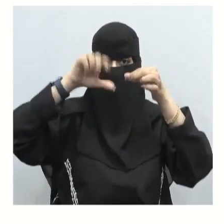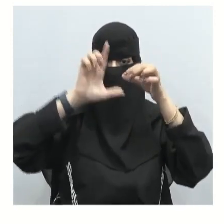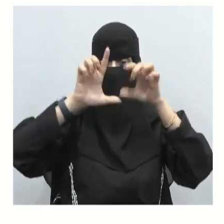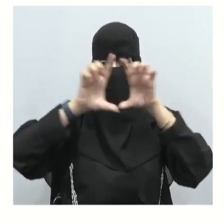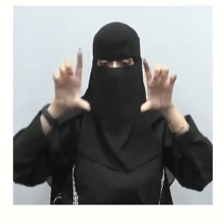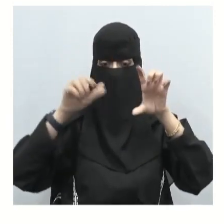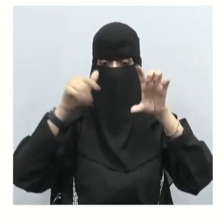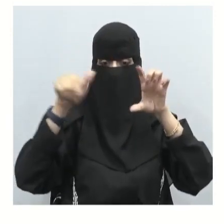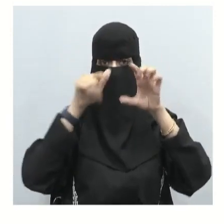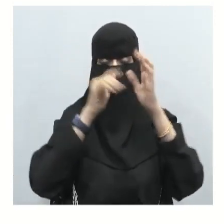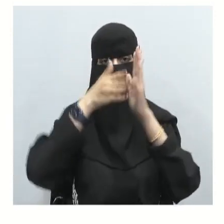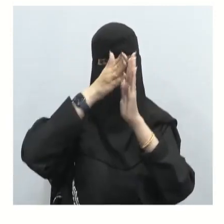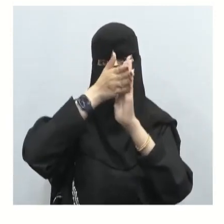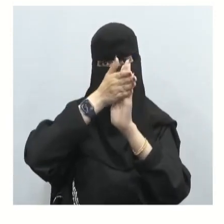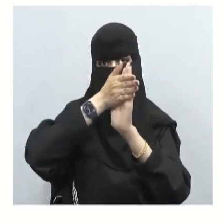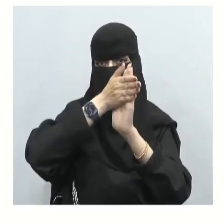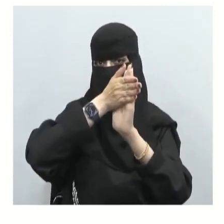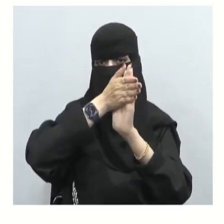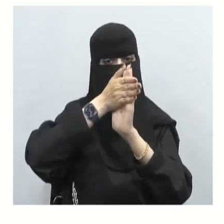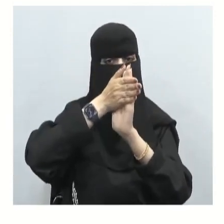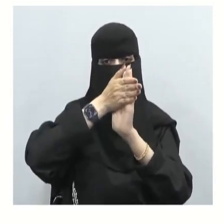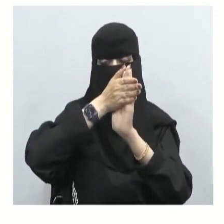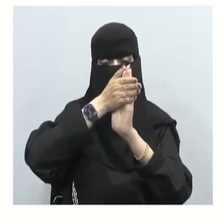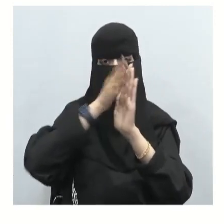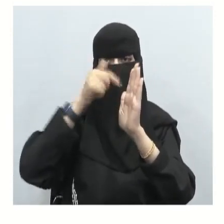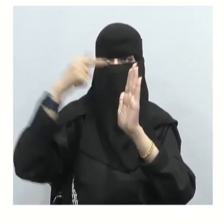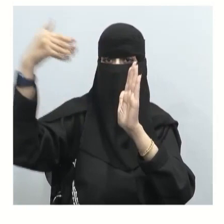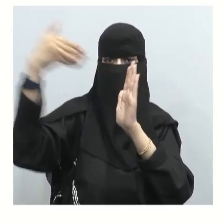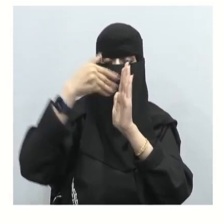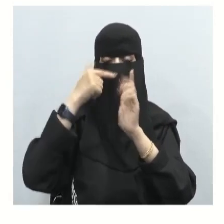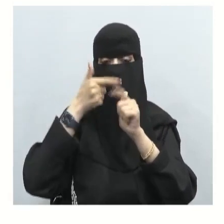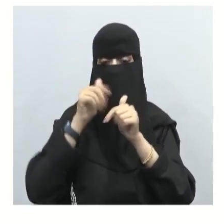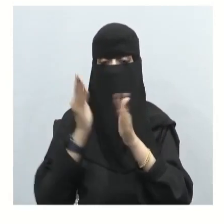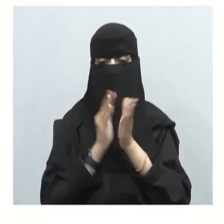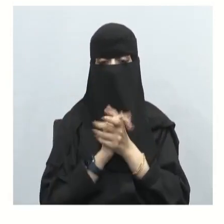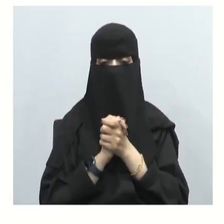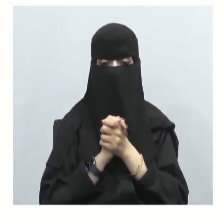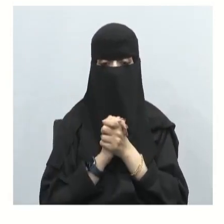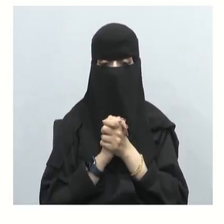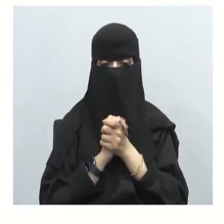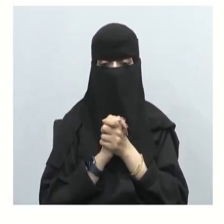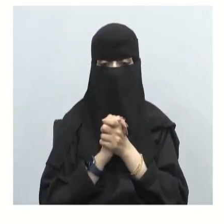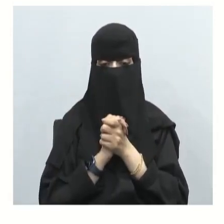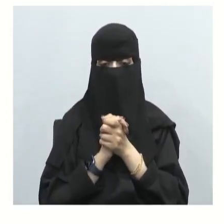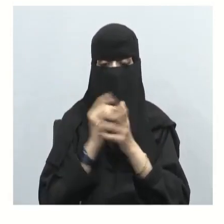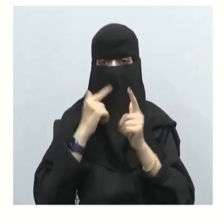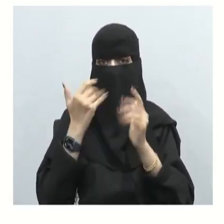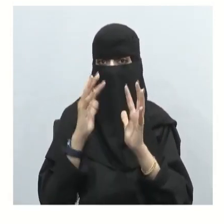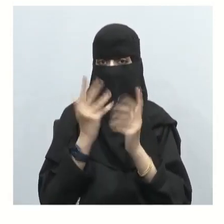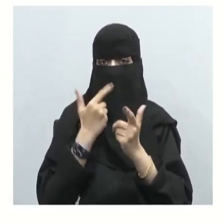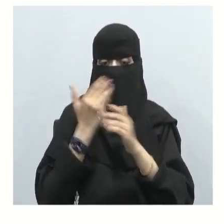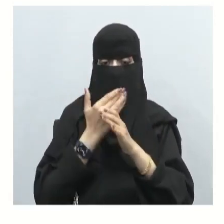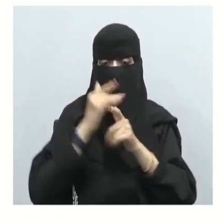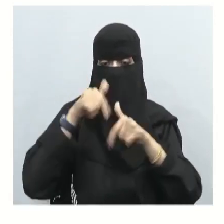متعامدين بهذا الشكل لن يمر الضوء من خلال مرشحي الاستقطاب لماذا يمكن